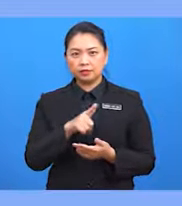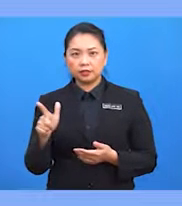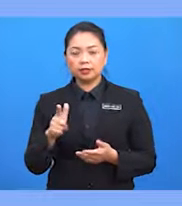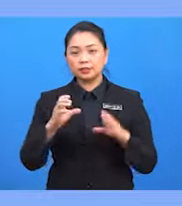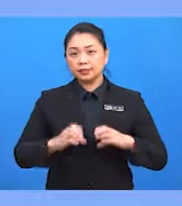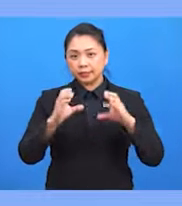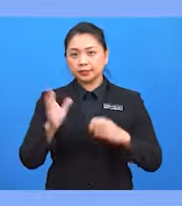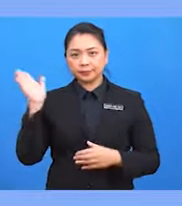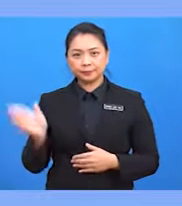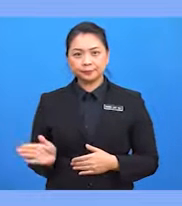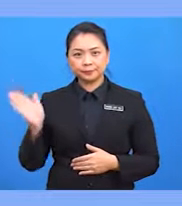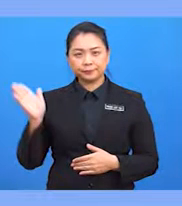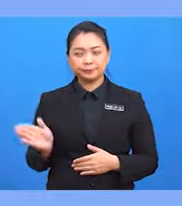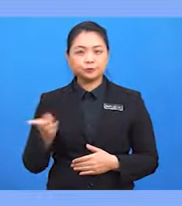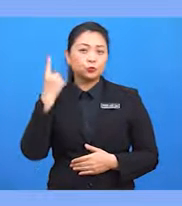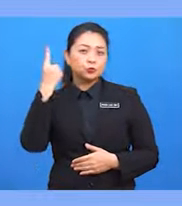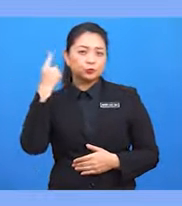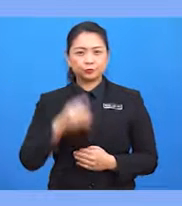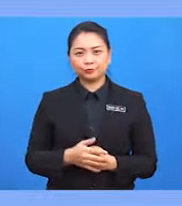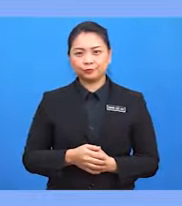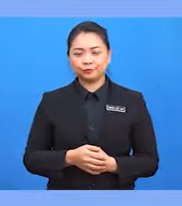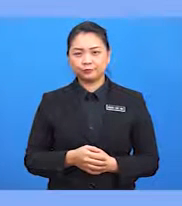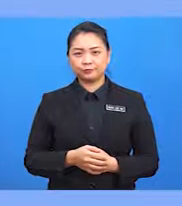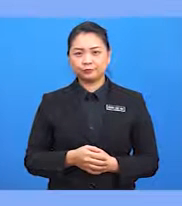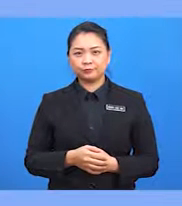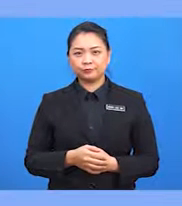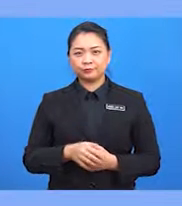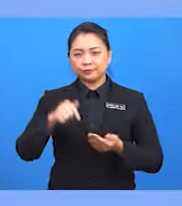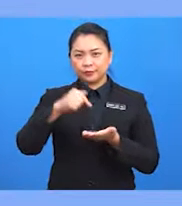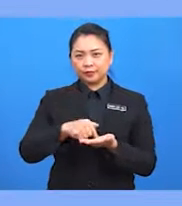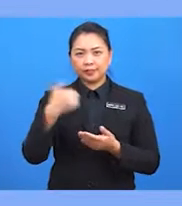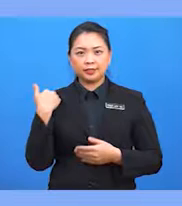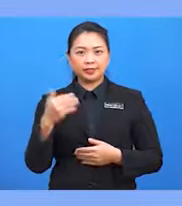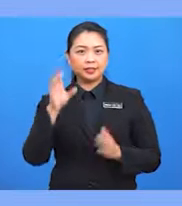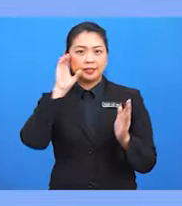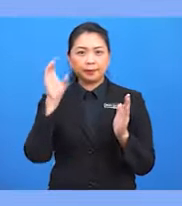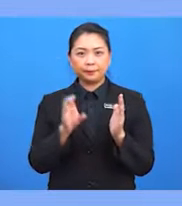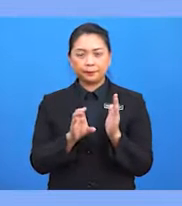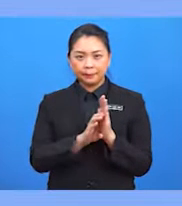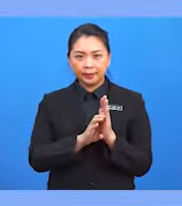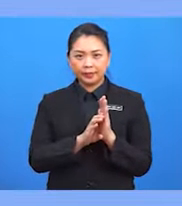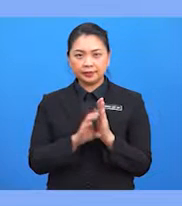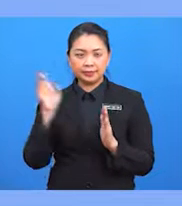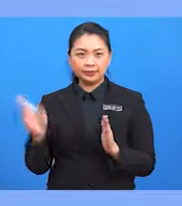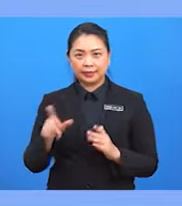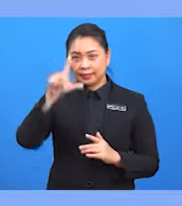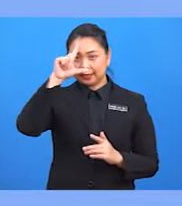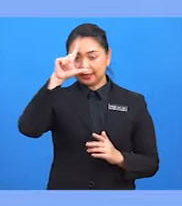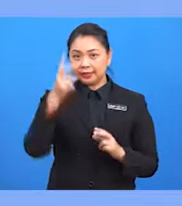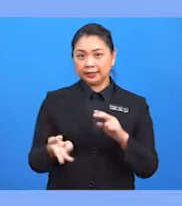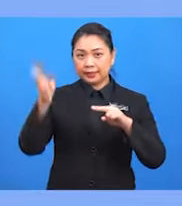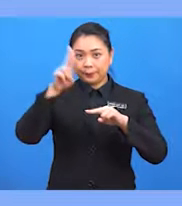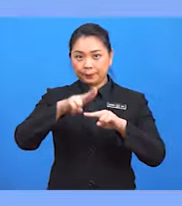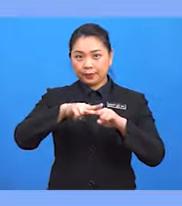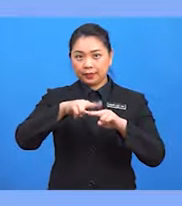unfriend di media sosial pada zaman dulu-dulu. Ini pula potret gambar Goebbels yang ditambah gambarnya ketika